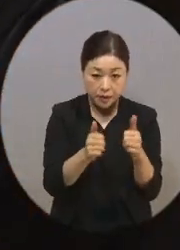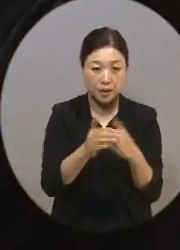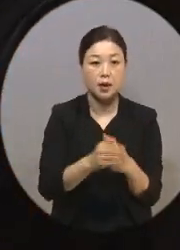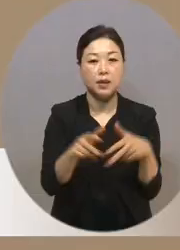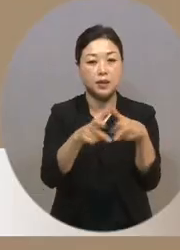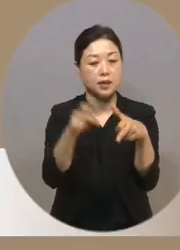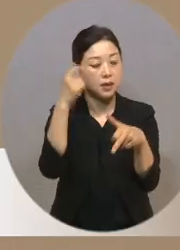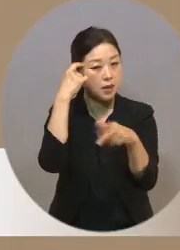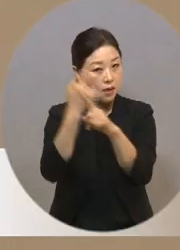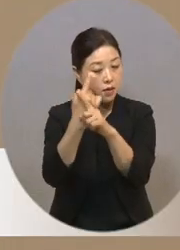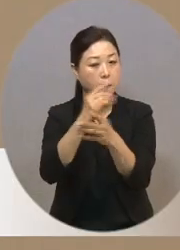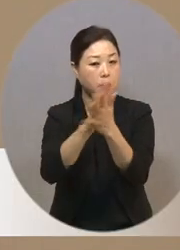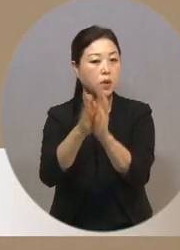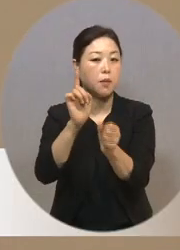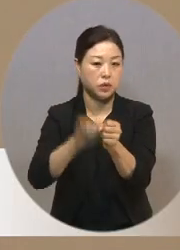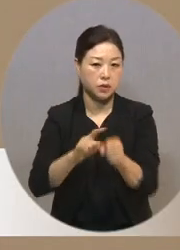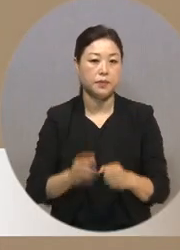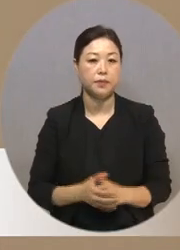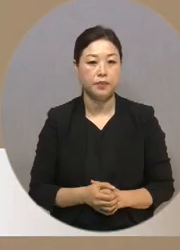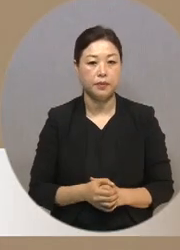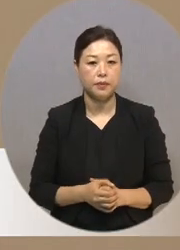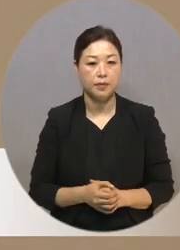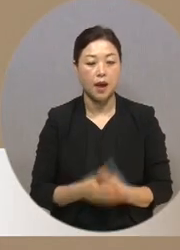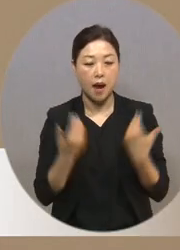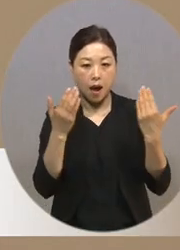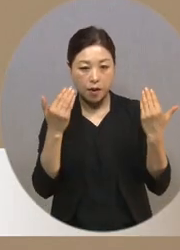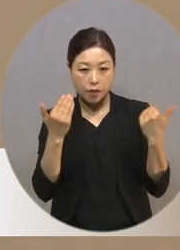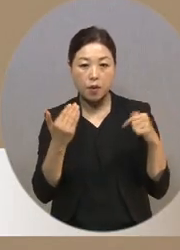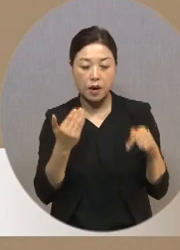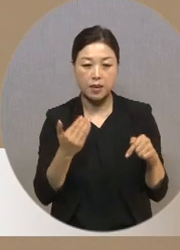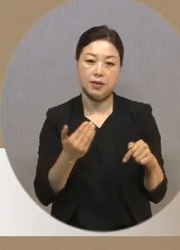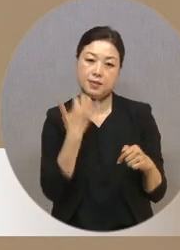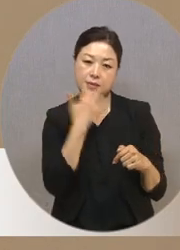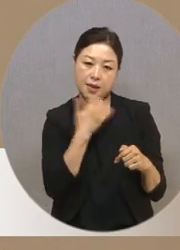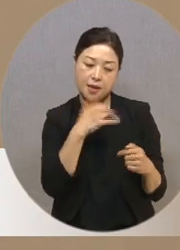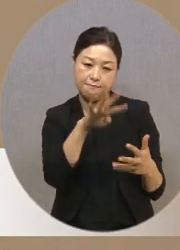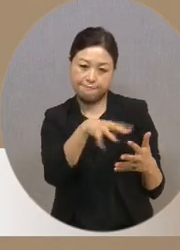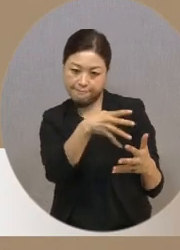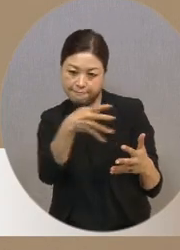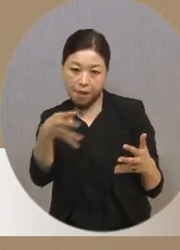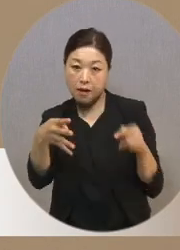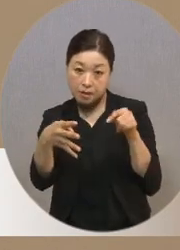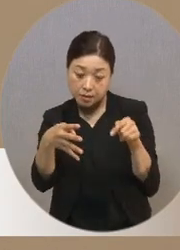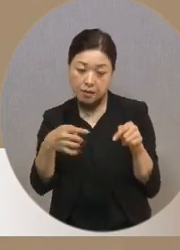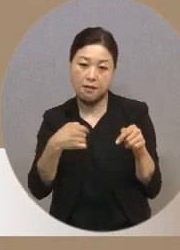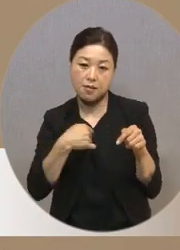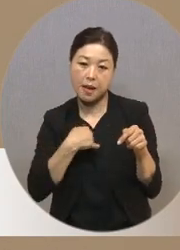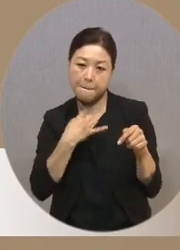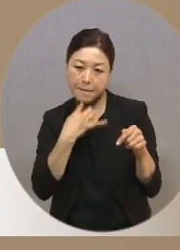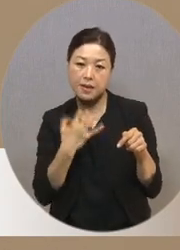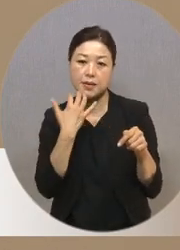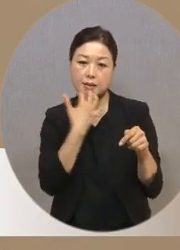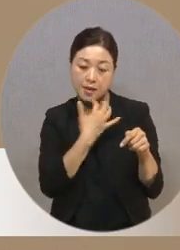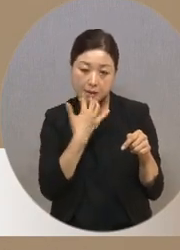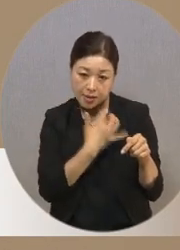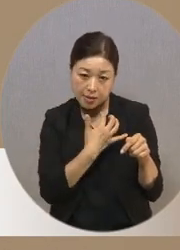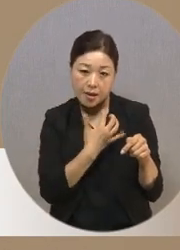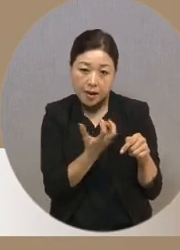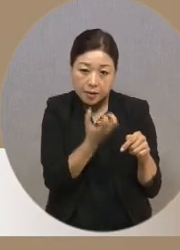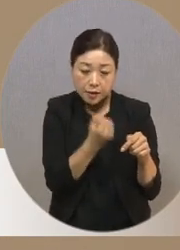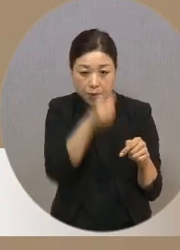진행됐습니다. 학교라는 팔레트 안에서 나만의 색을 가지고 인생이라는 작품이